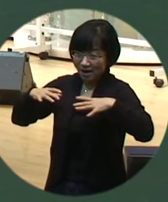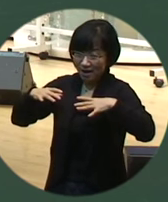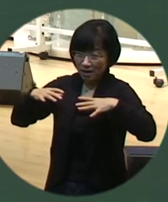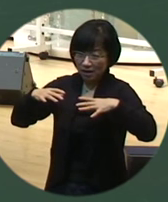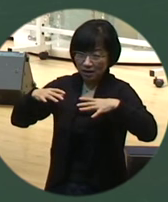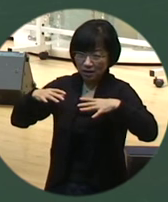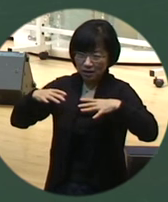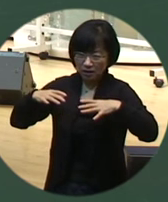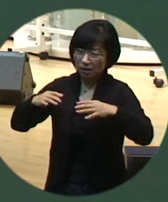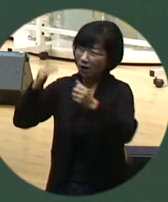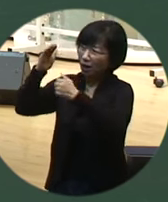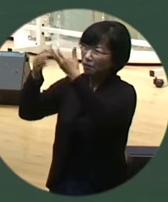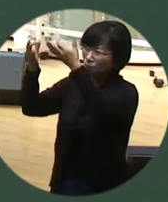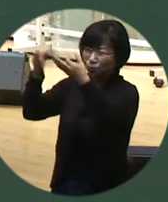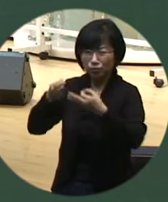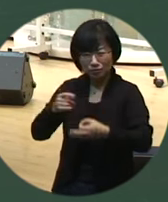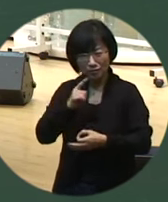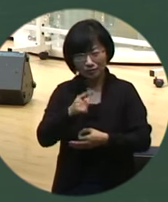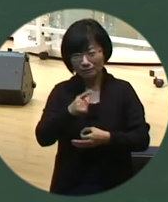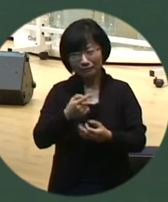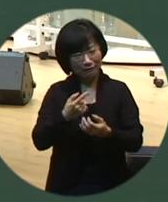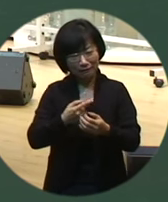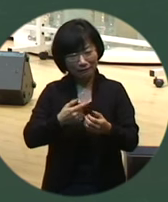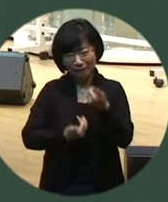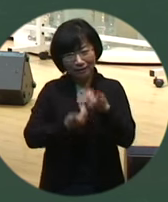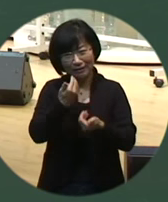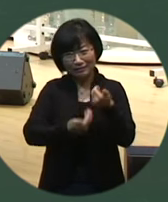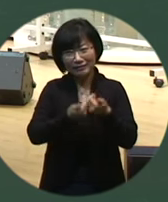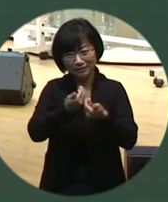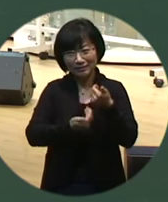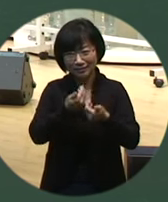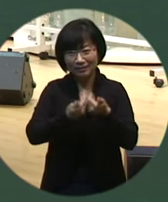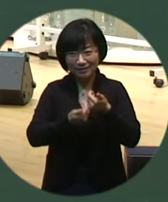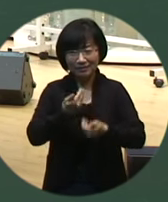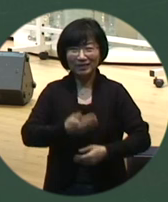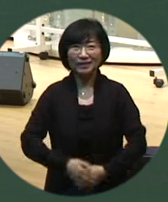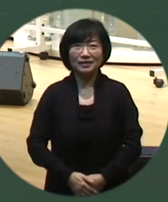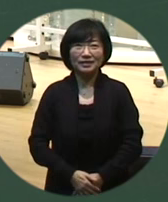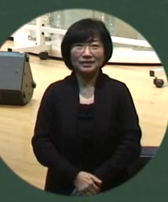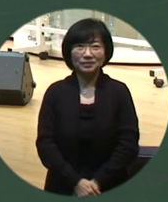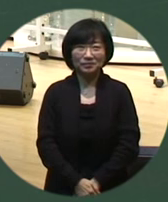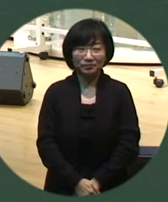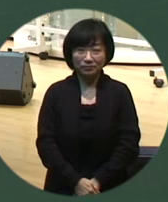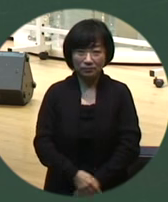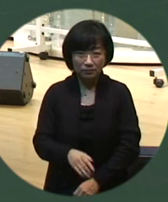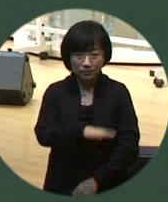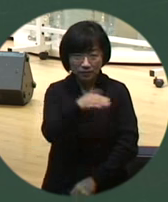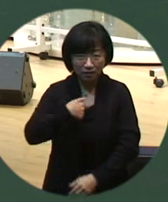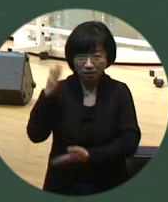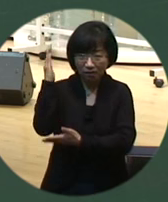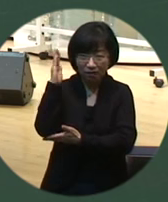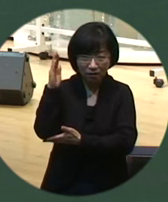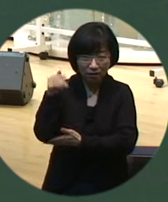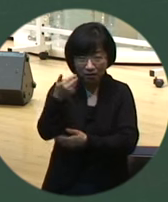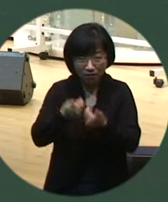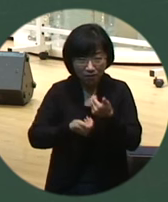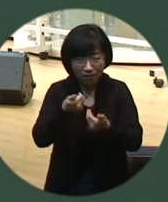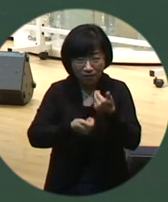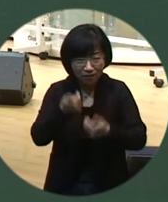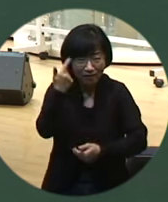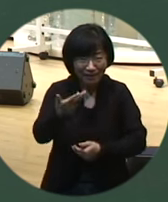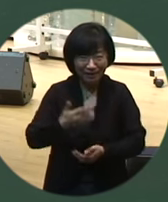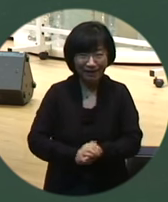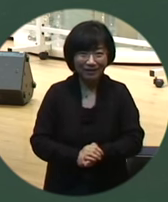아멘. 말씀 듣고 있습니까? 뭐 촌놈이 와서 이상합니까? You think that I'm just from the countryside?